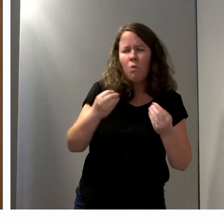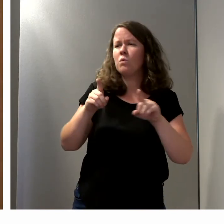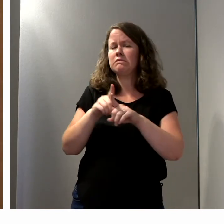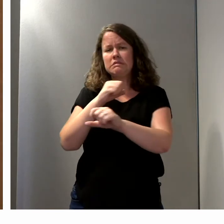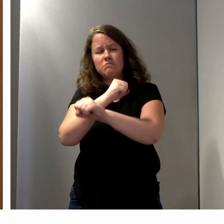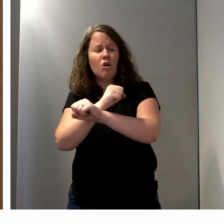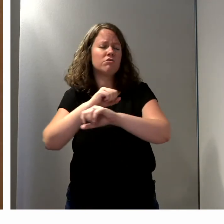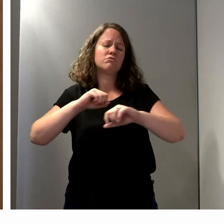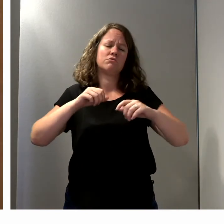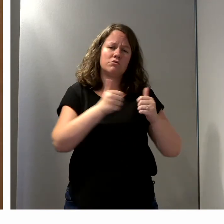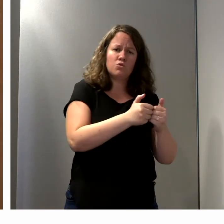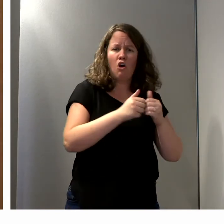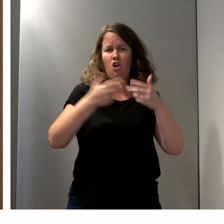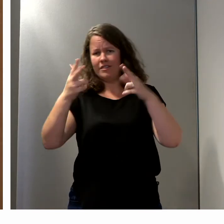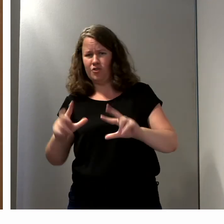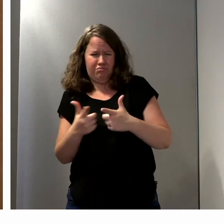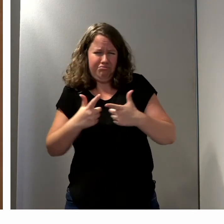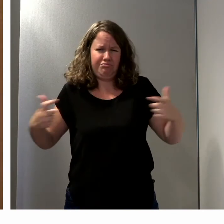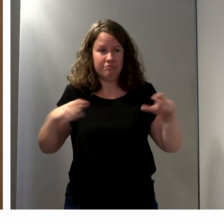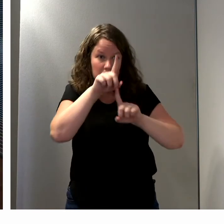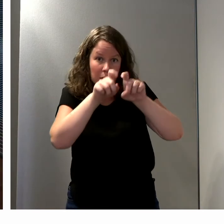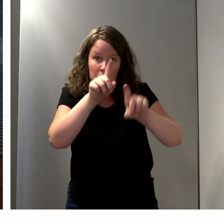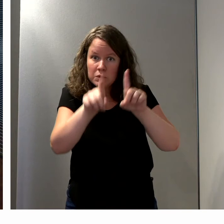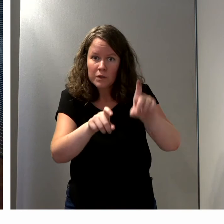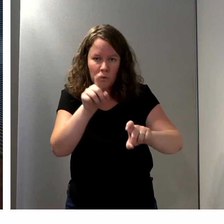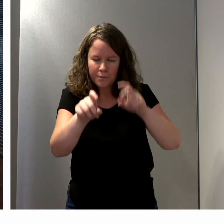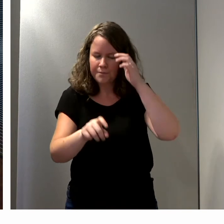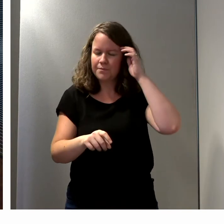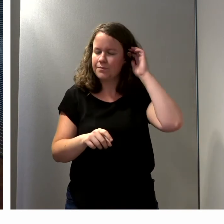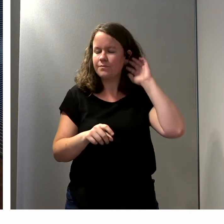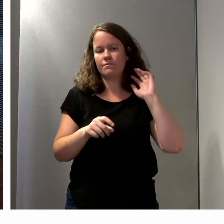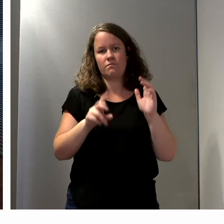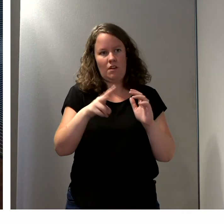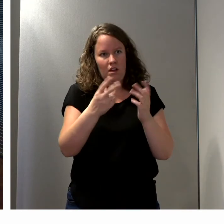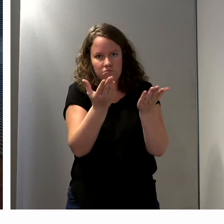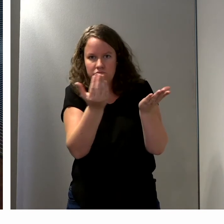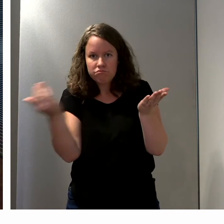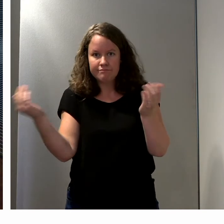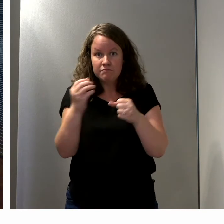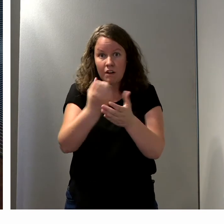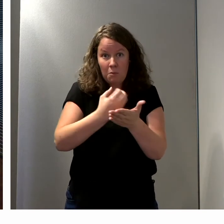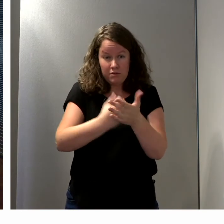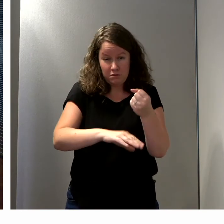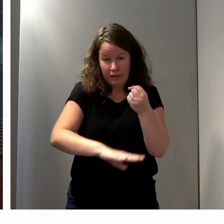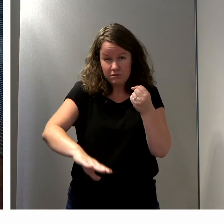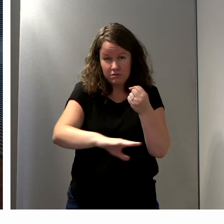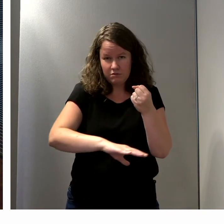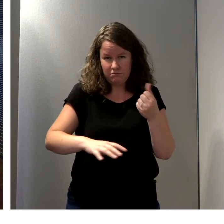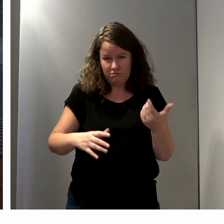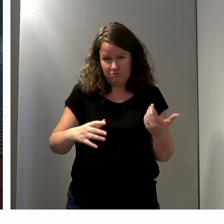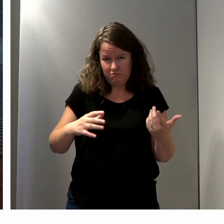plateforme ils jouaient, etc. Enfin, vraiment des démarches et des informations de base quand on considère la